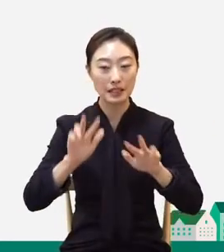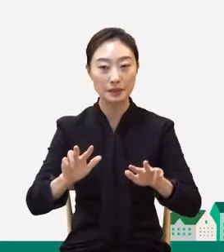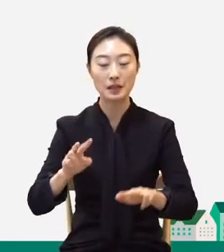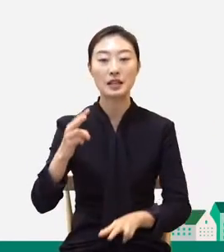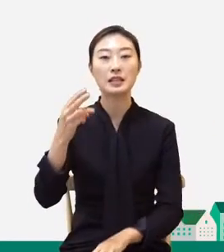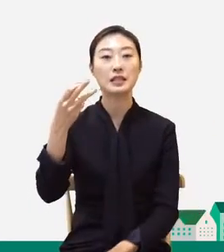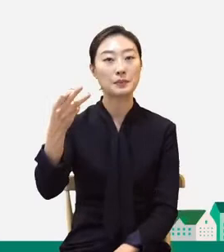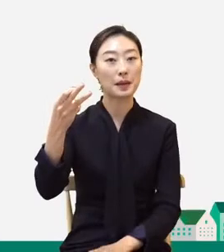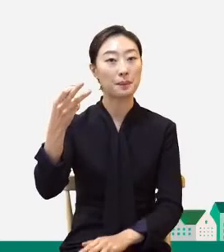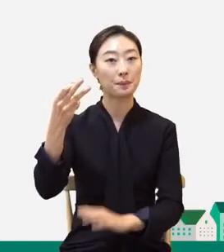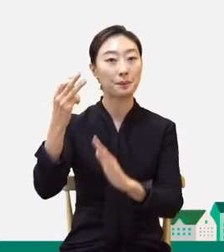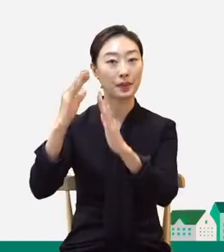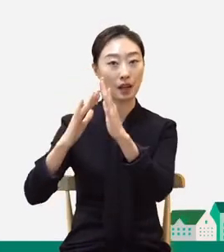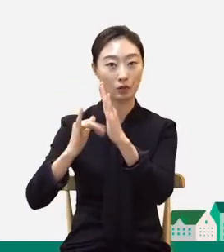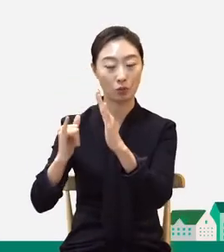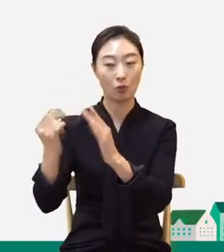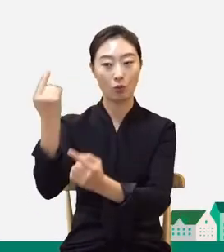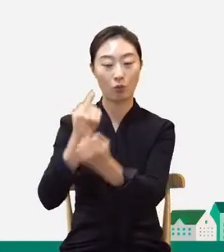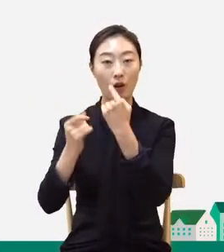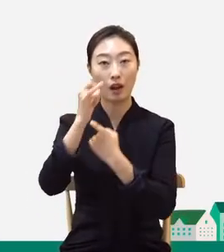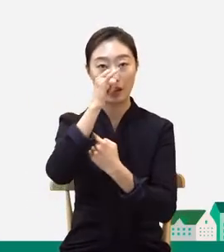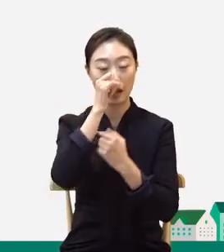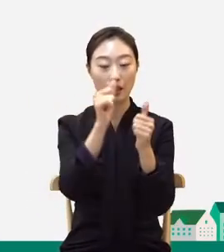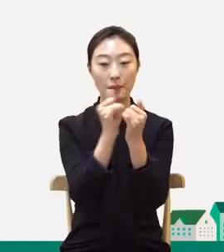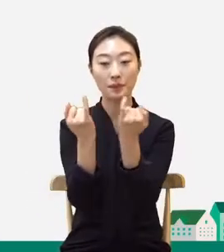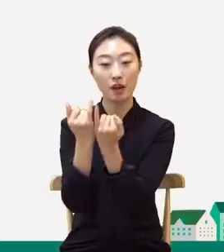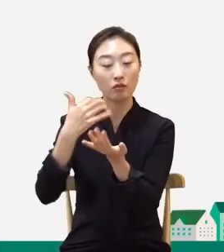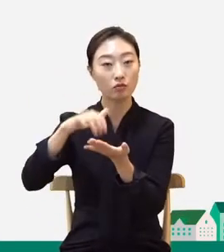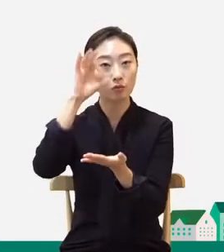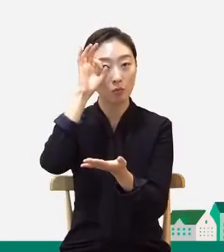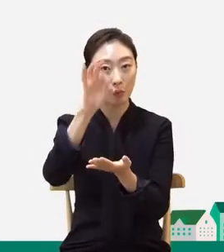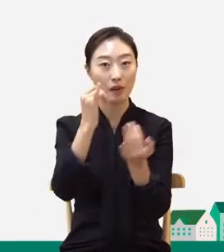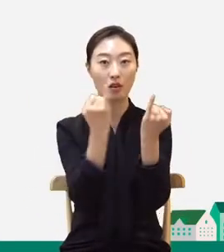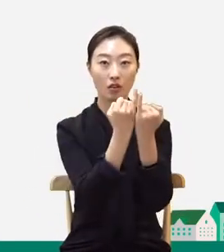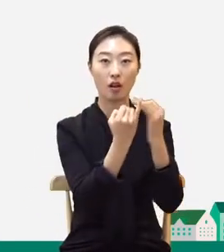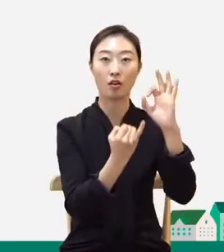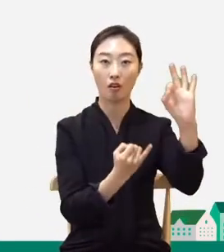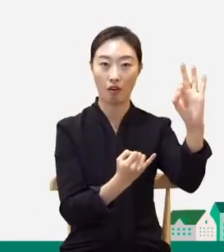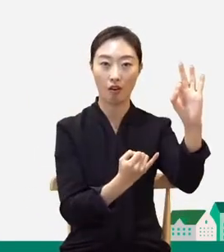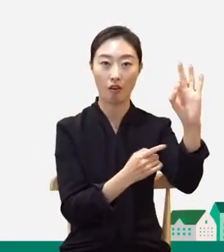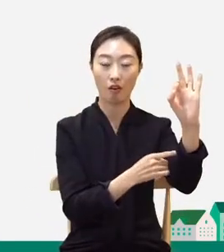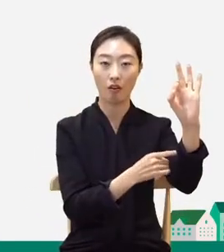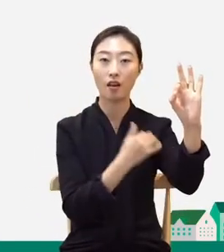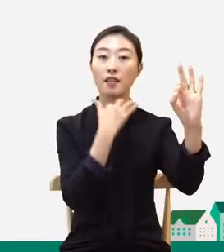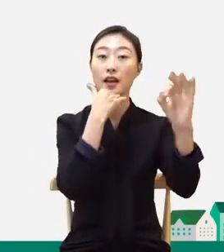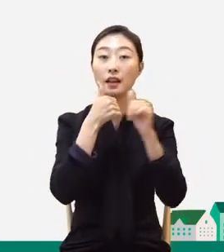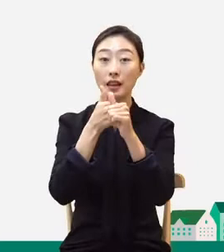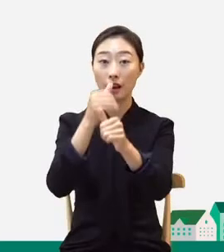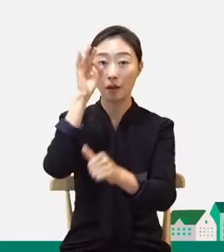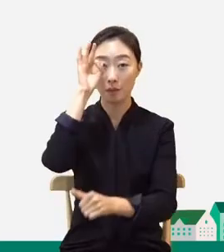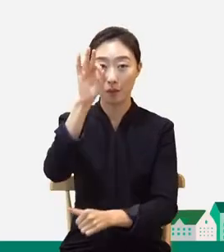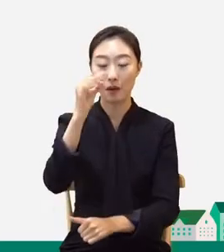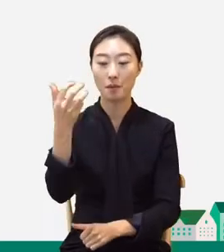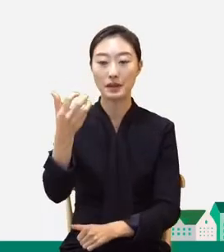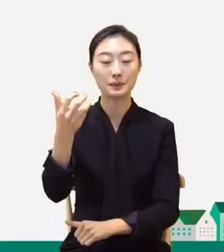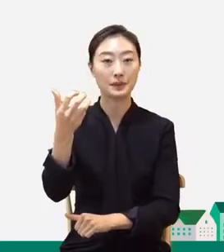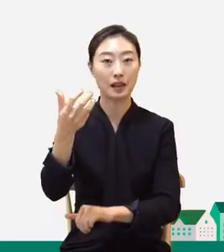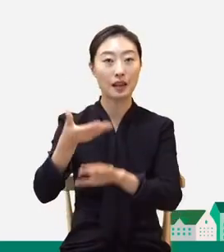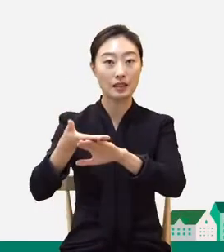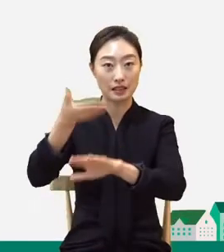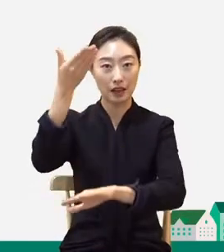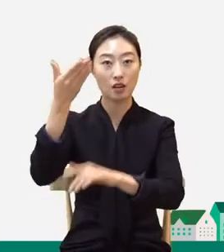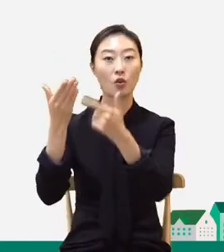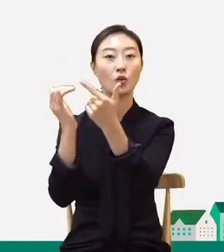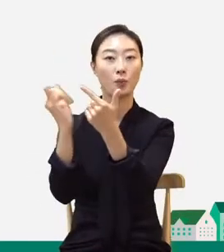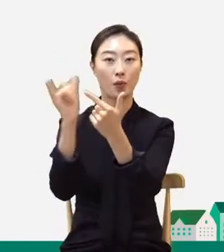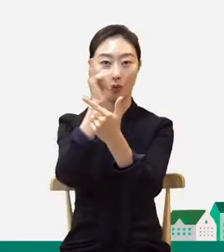있고요. 구성을 보면 성별로 보면 여성이 10가구, 연령별로 보면 80세 이상도